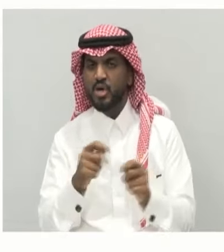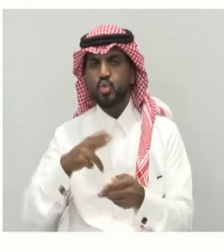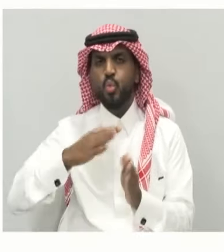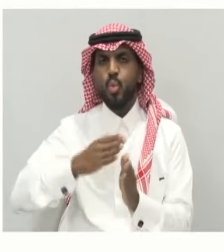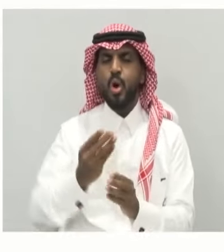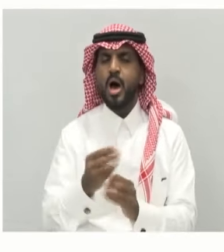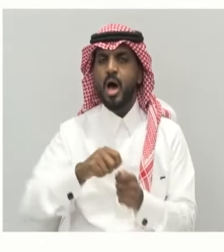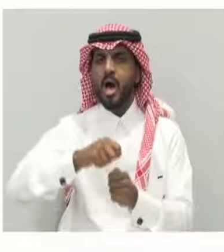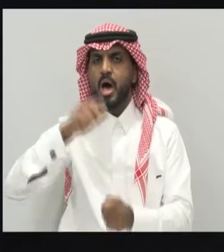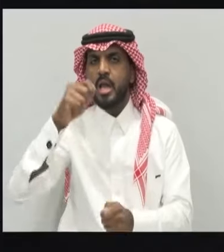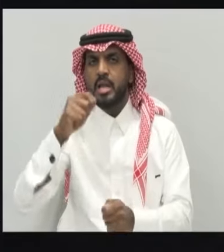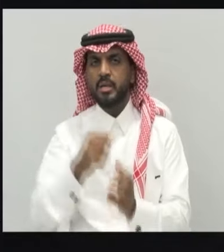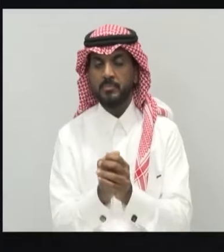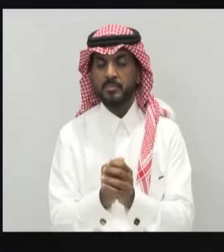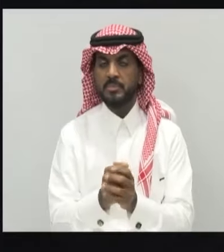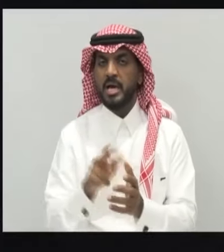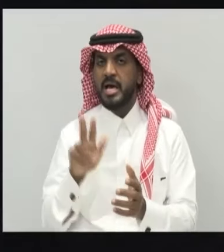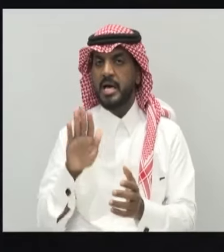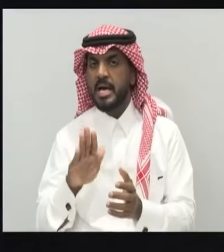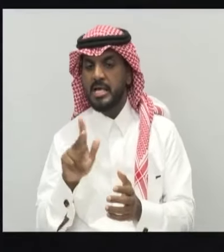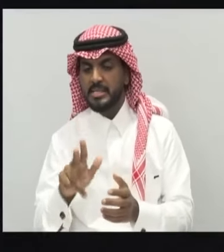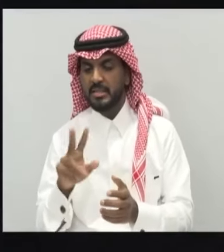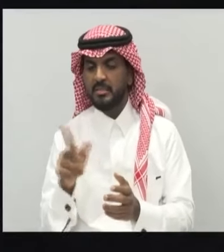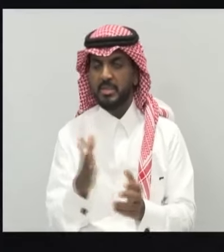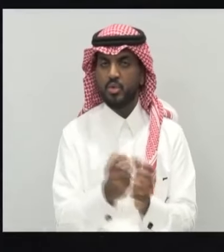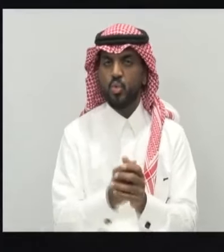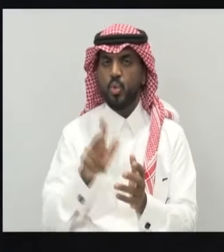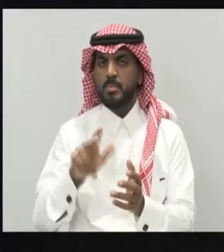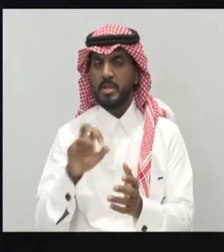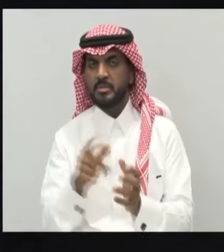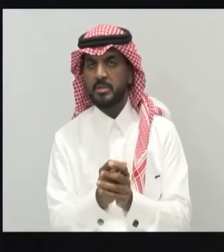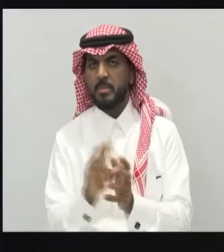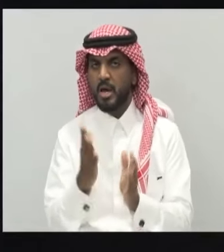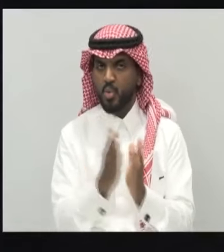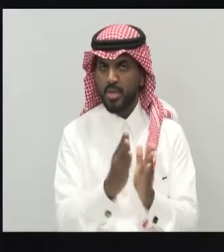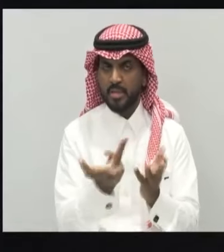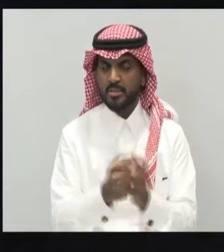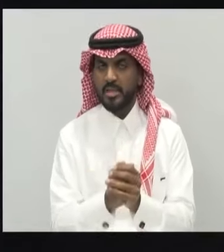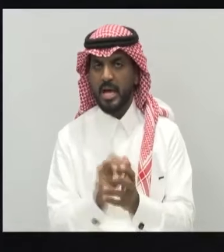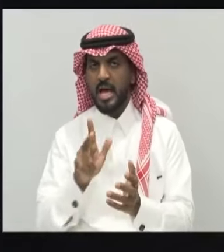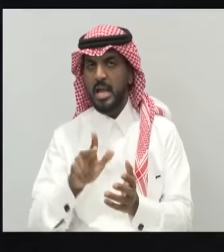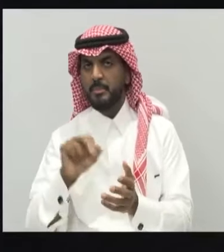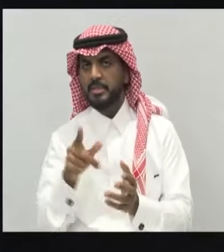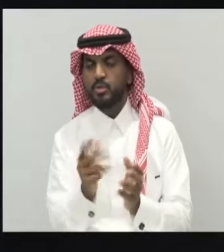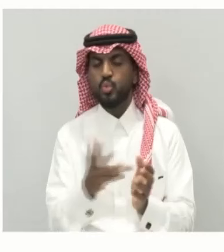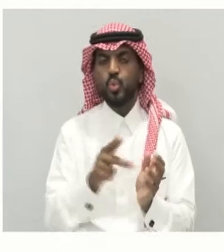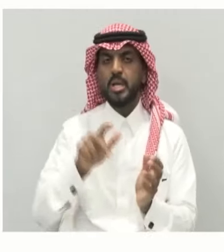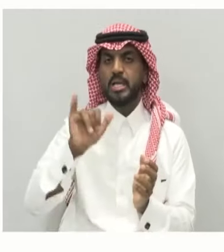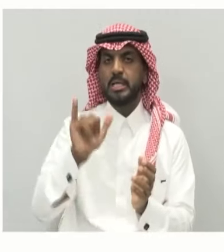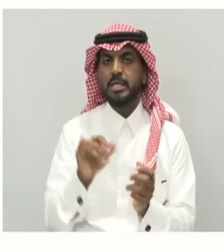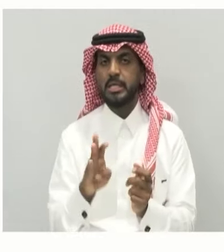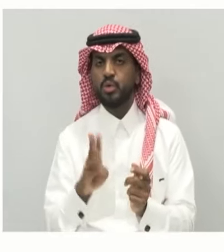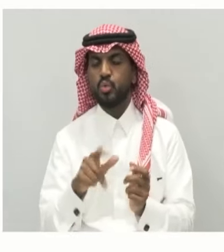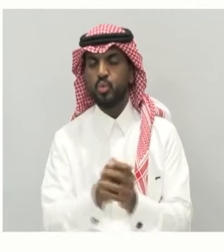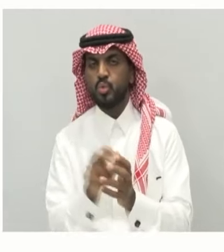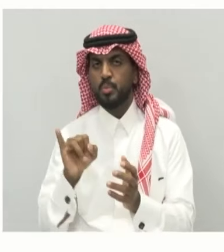ماذا السنتيم والمليمتر طيب ش باقيلنا من الوحدات باقيلنا المتر والكيلومتر يقول